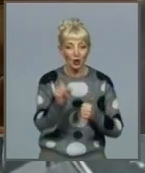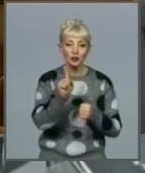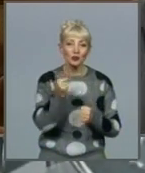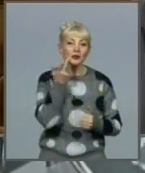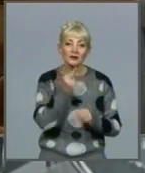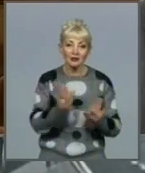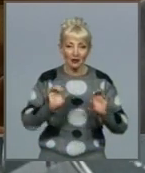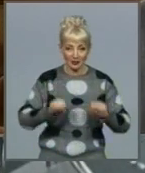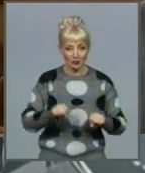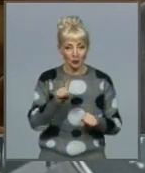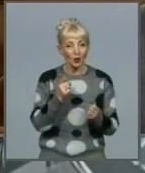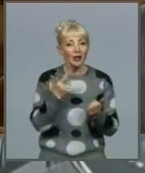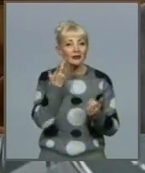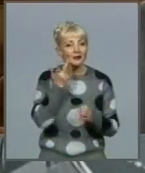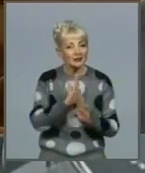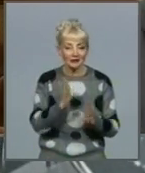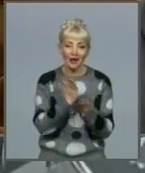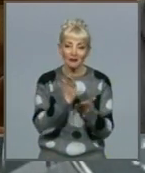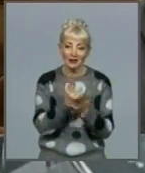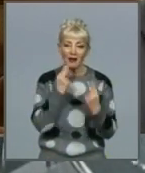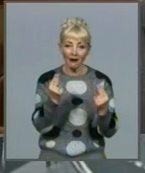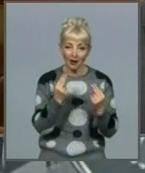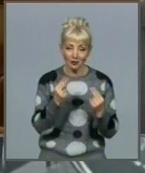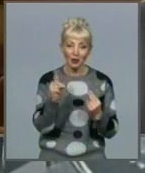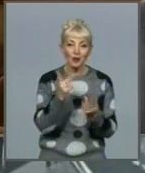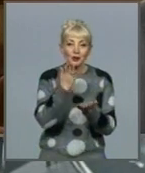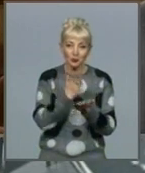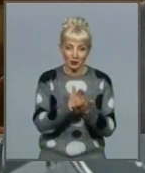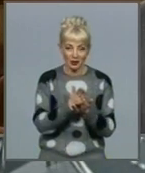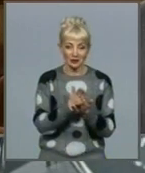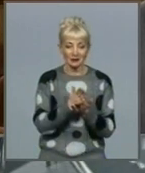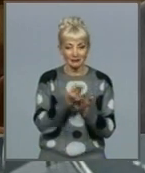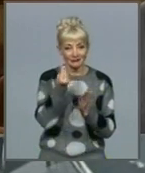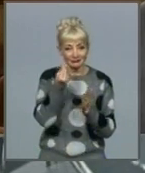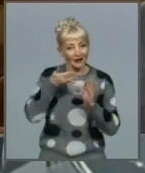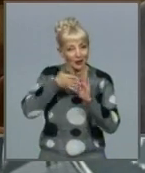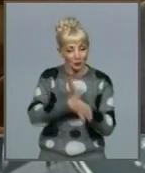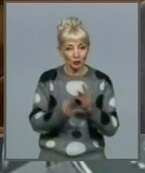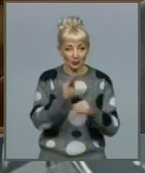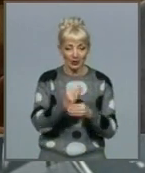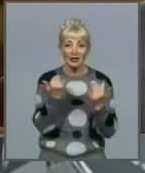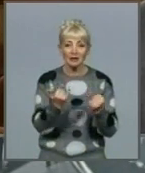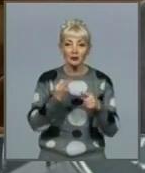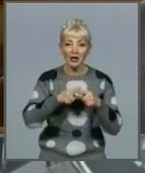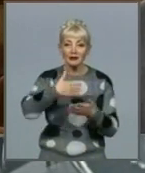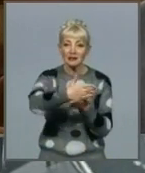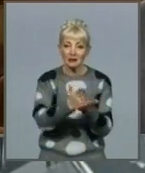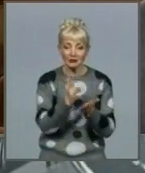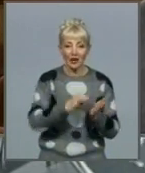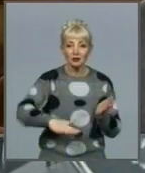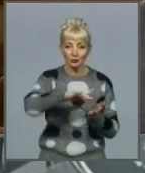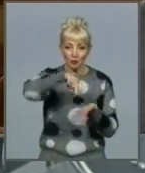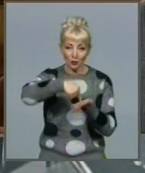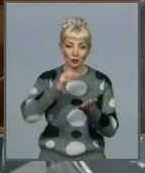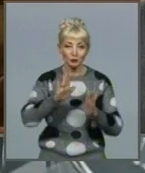является качественным и что несет за собой дополнительные расходы, то сегодня этот сервис на территории города будет предоставляться с помощью